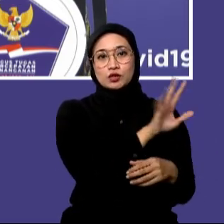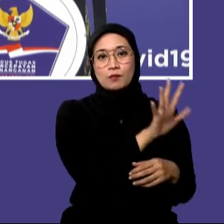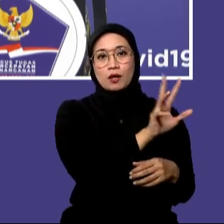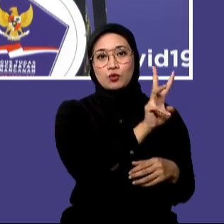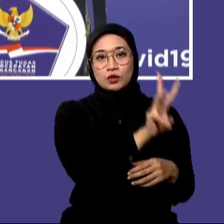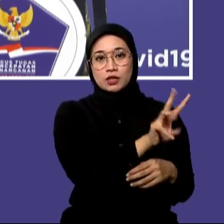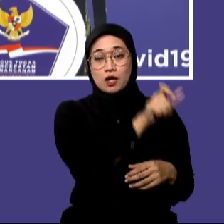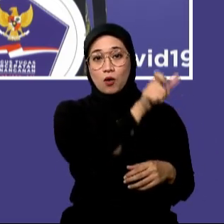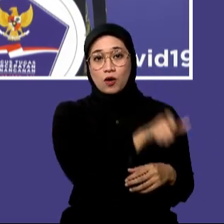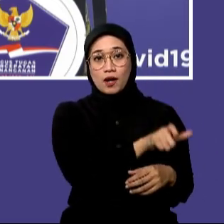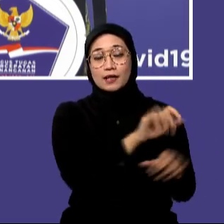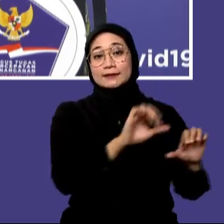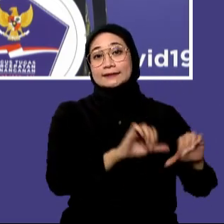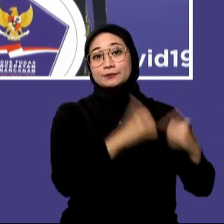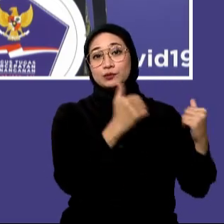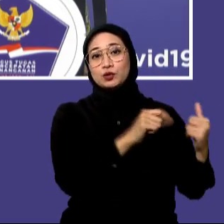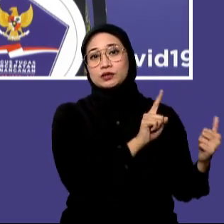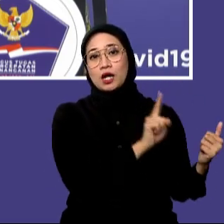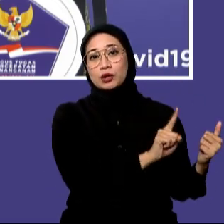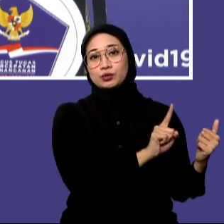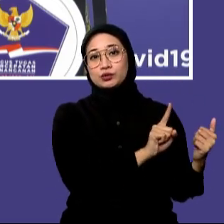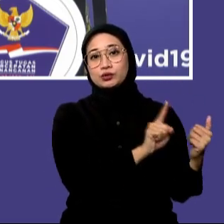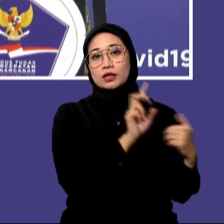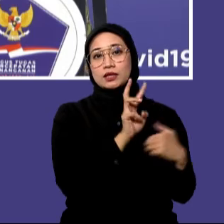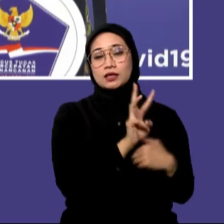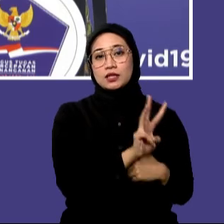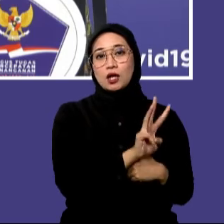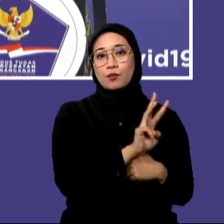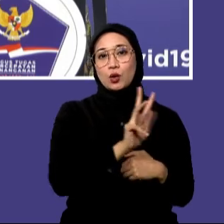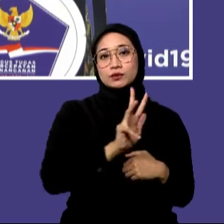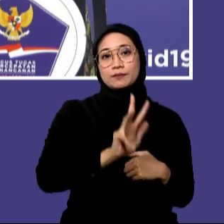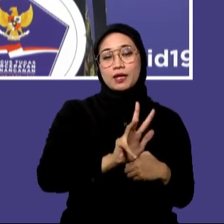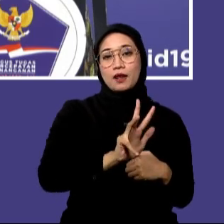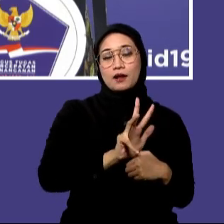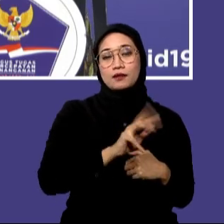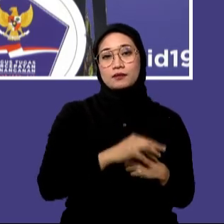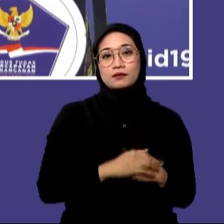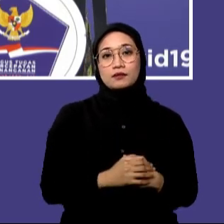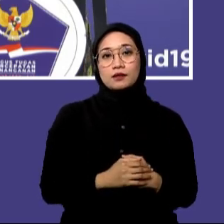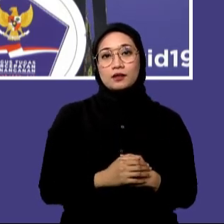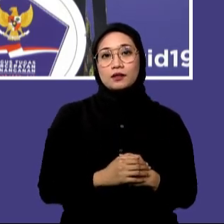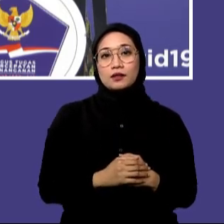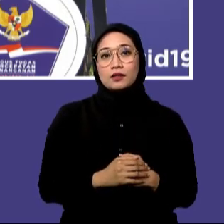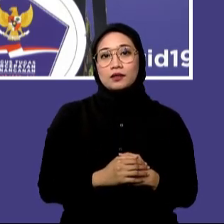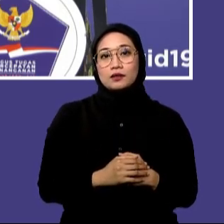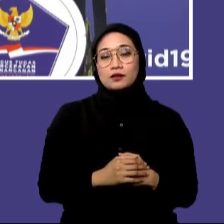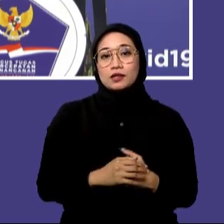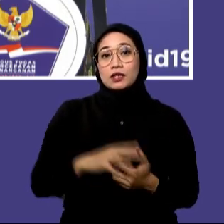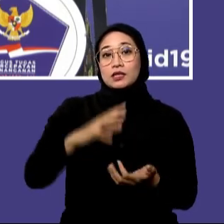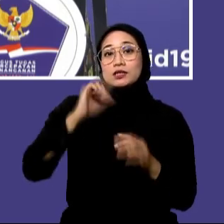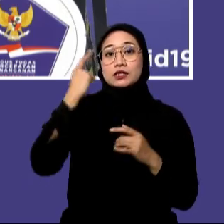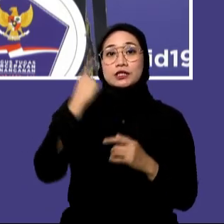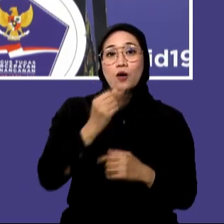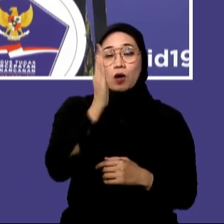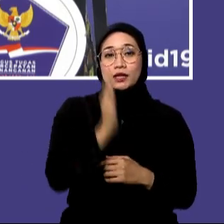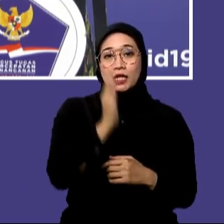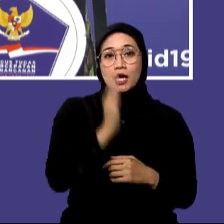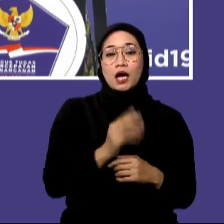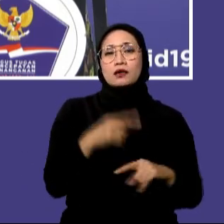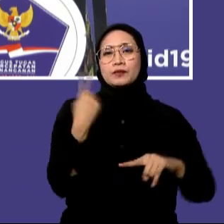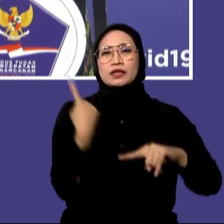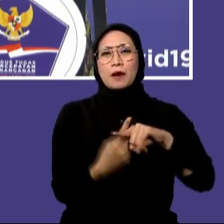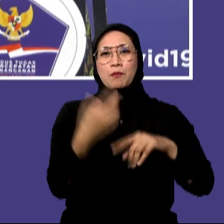253 orang, sembuh 139 orang. Jawa Tengah melaporkan penambahan